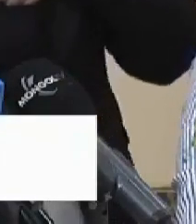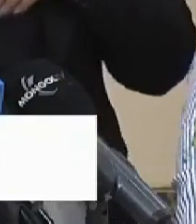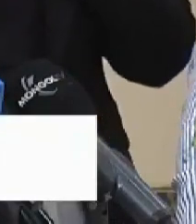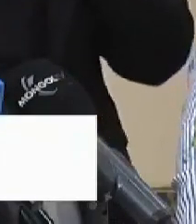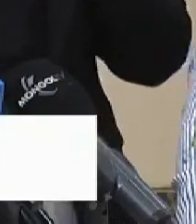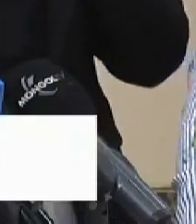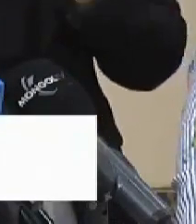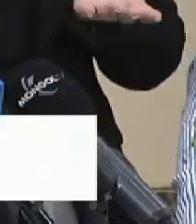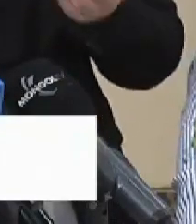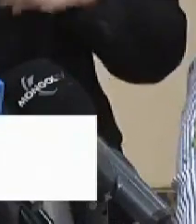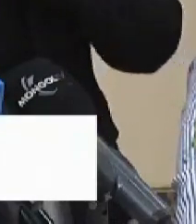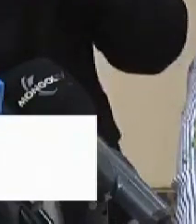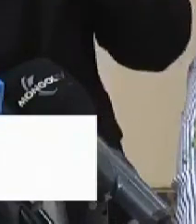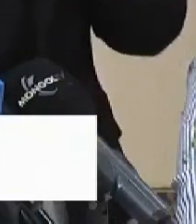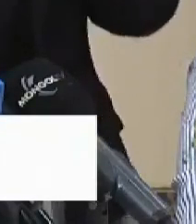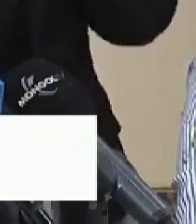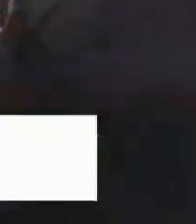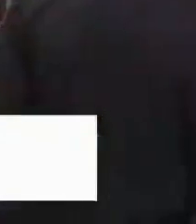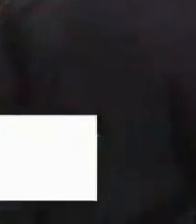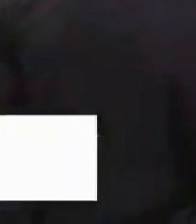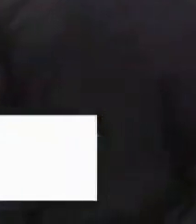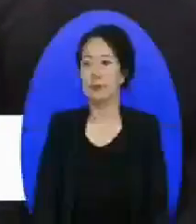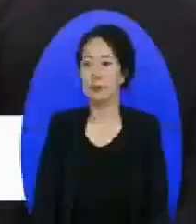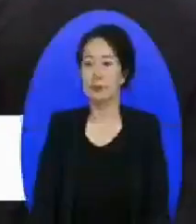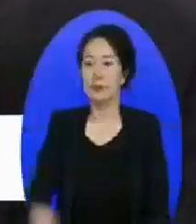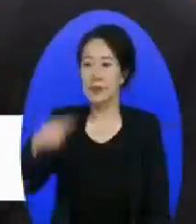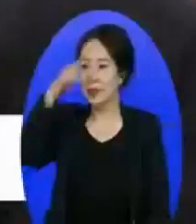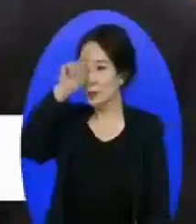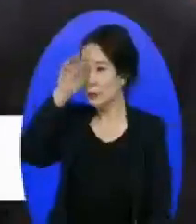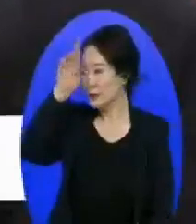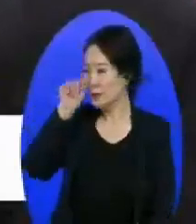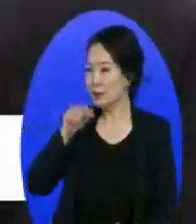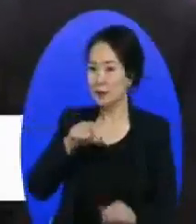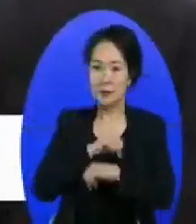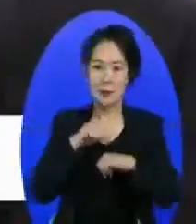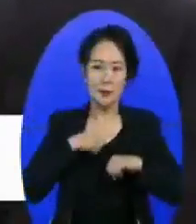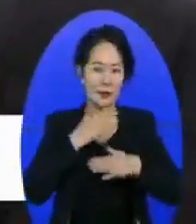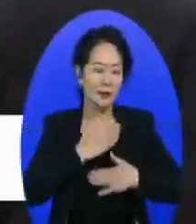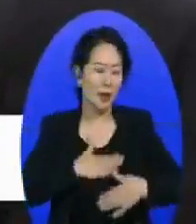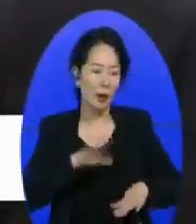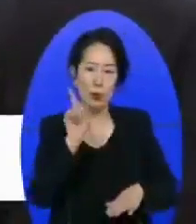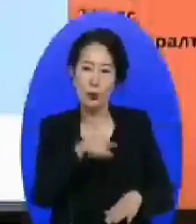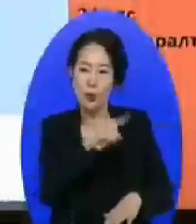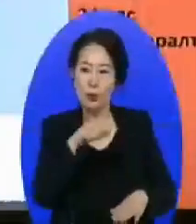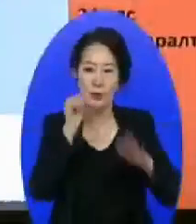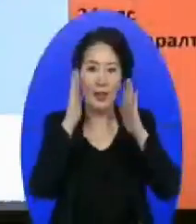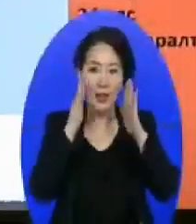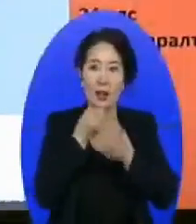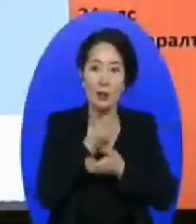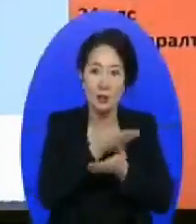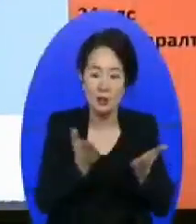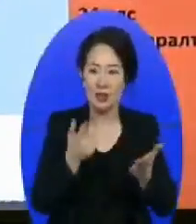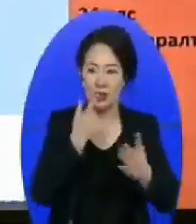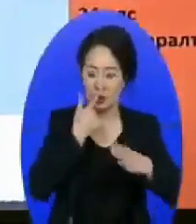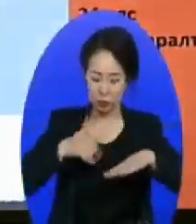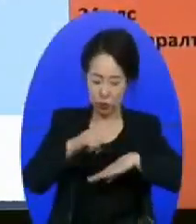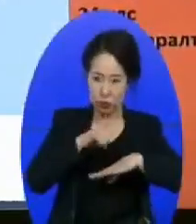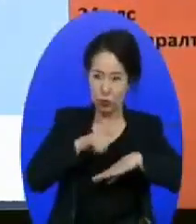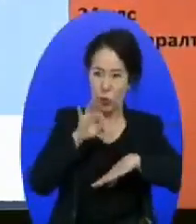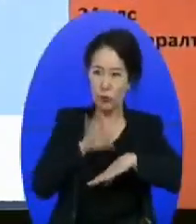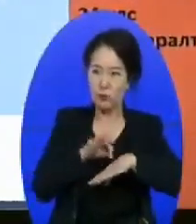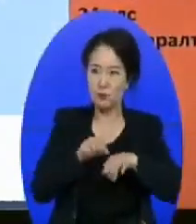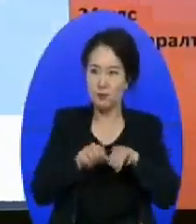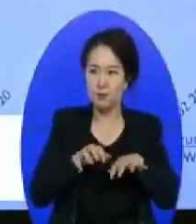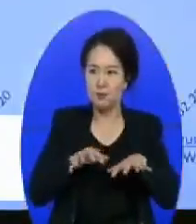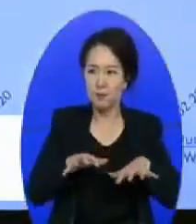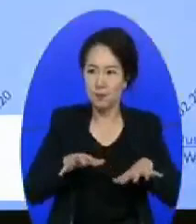бас иргэдэд анхааруулсан зүйтэй байхаа гэж бодож байна. Эрүүл мэндийн яамнаас иргэдэд тайвшруулж болохгүй гэдгийг анхааруулсан. Бүгд найрамдах хятад ард улсад халдварын тархалт